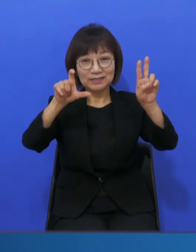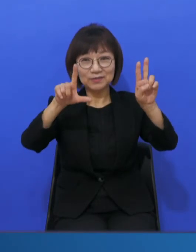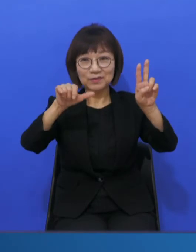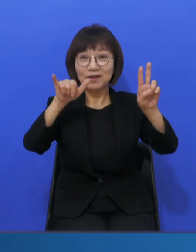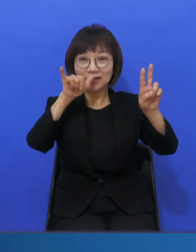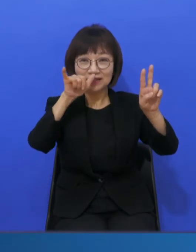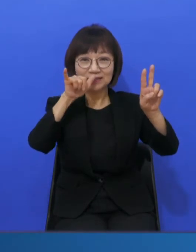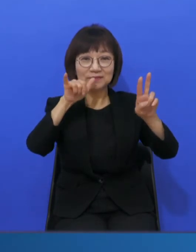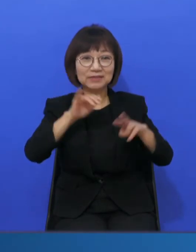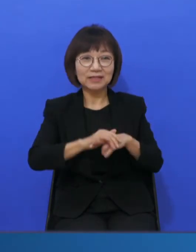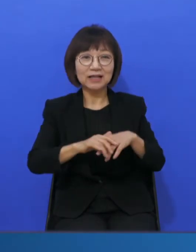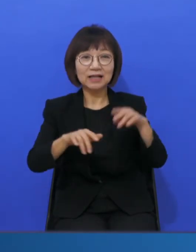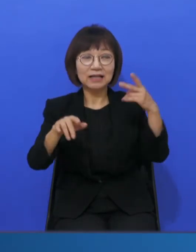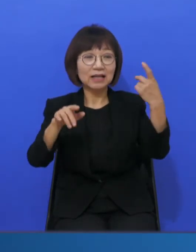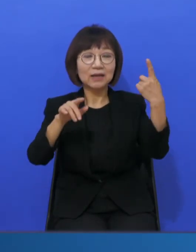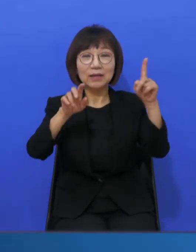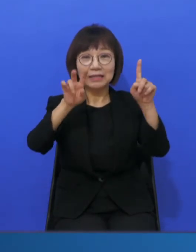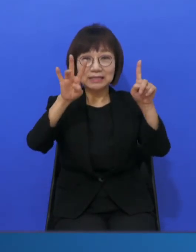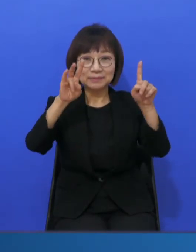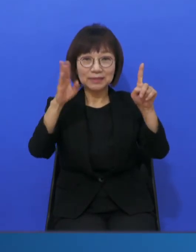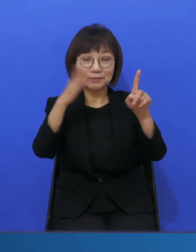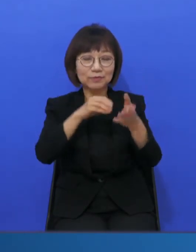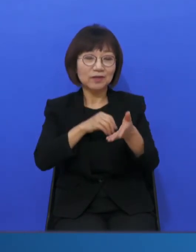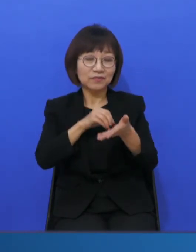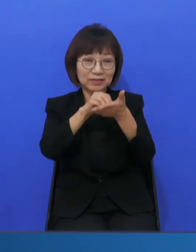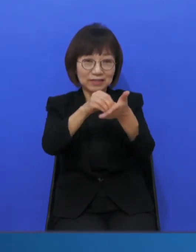열립니다. 24일부터 등록받습니다.